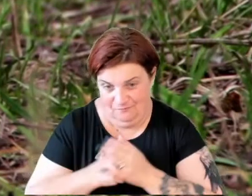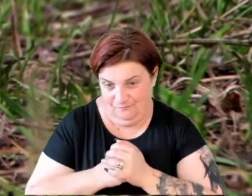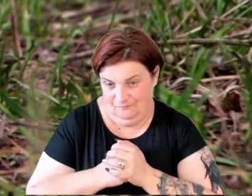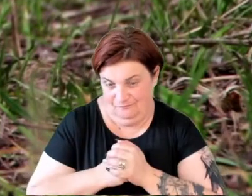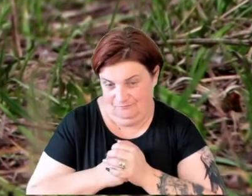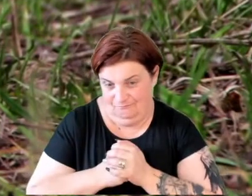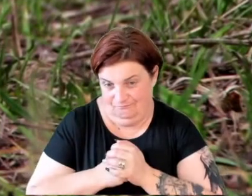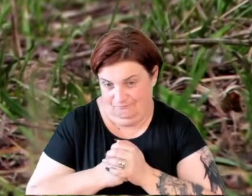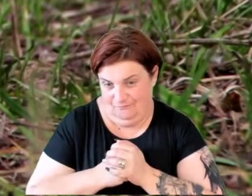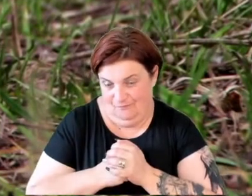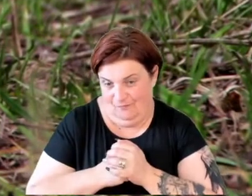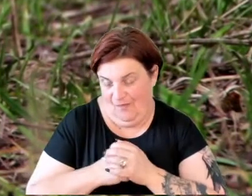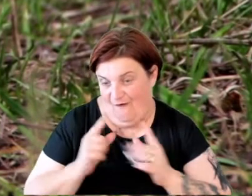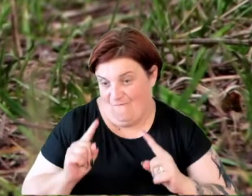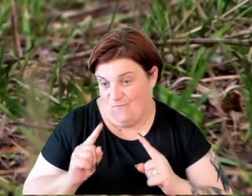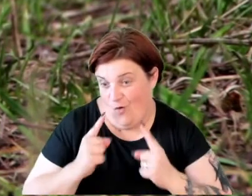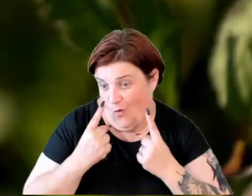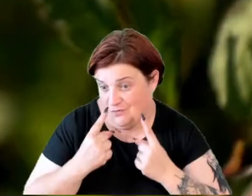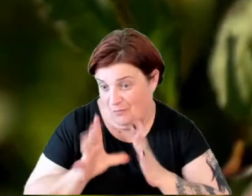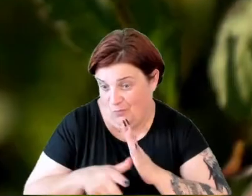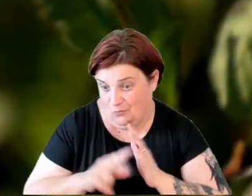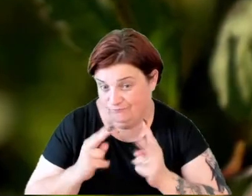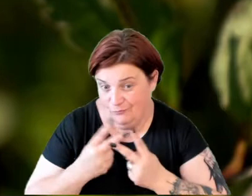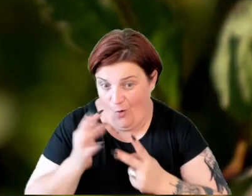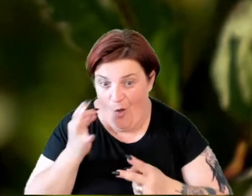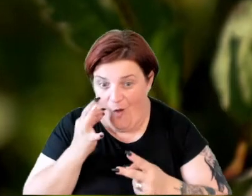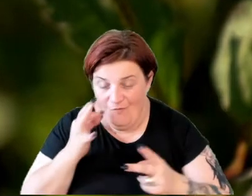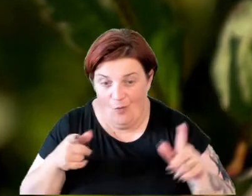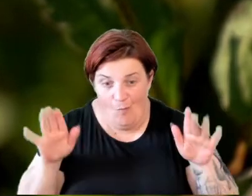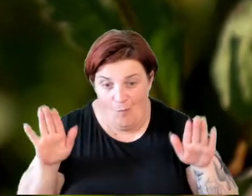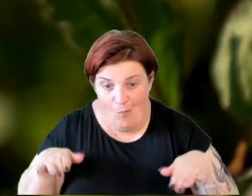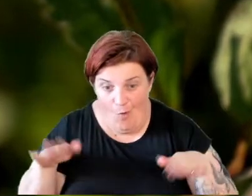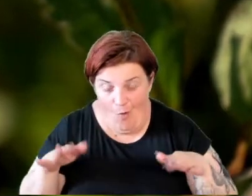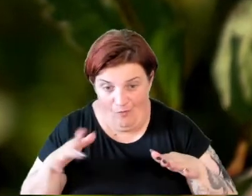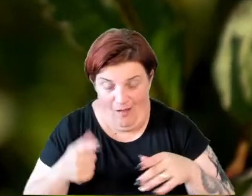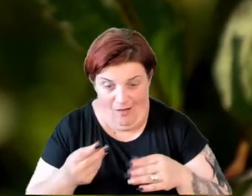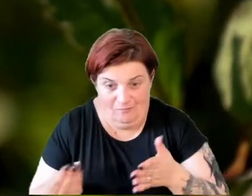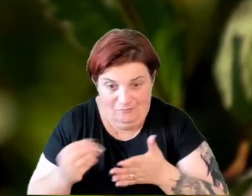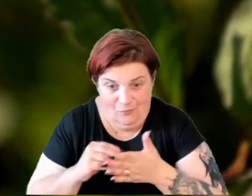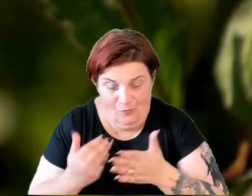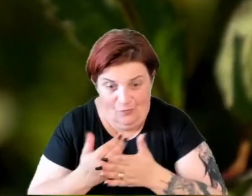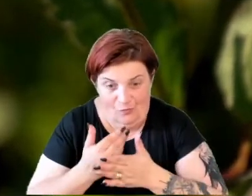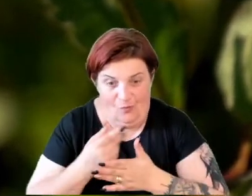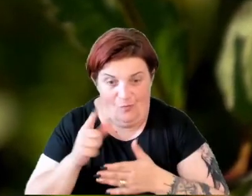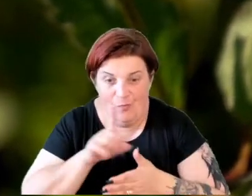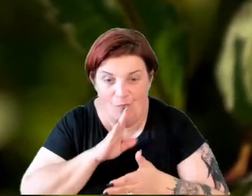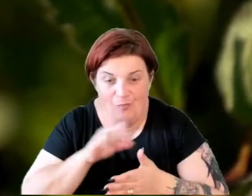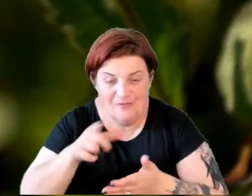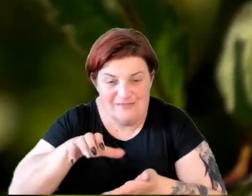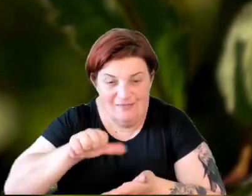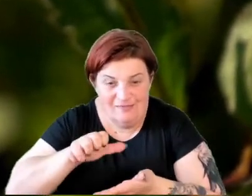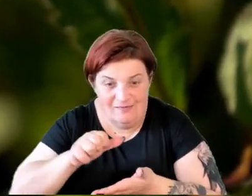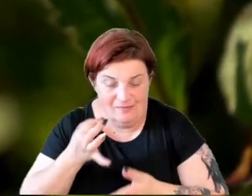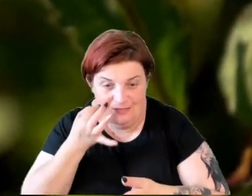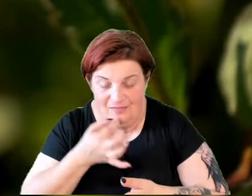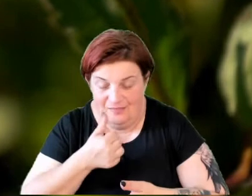Wiosna w mieście to również owady. Najwcześniej pojawiającym się aktywnym motylem jest zimujący u nas latolistek cytrynek. To pierwszy latający motyl,